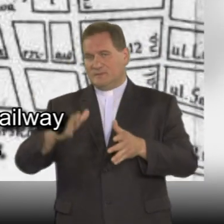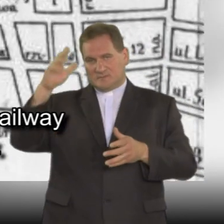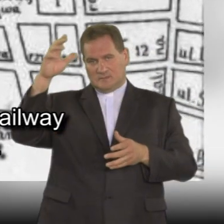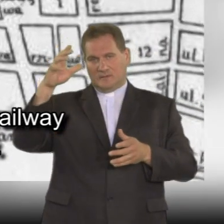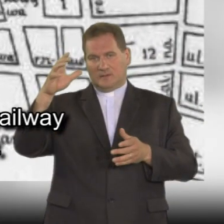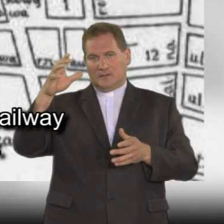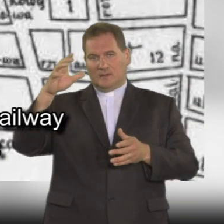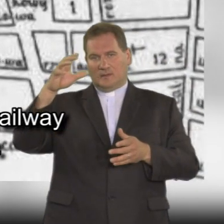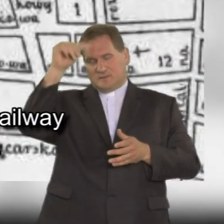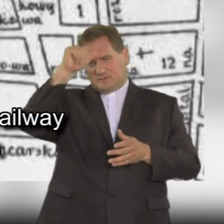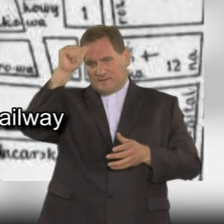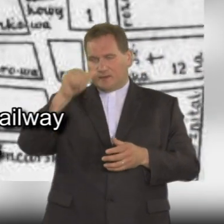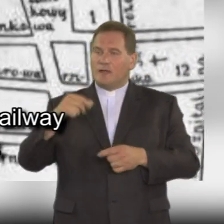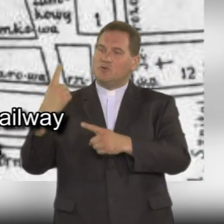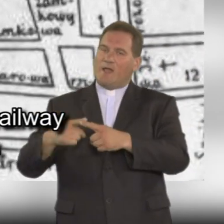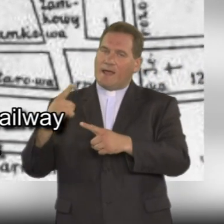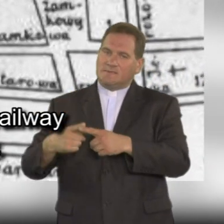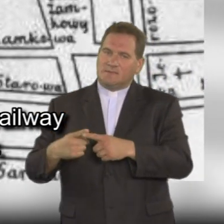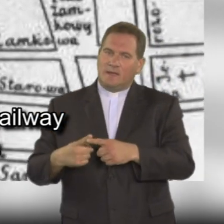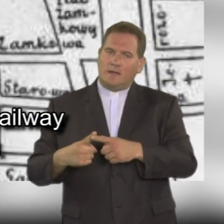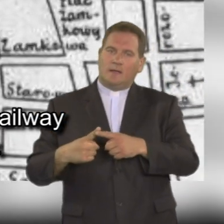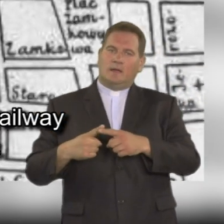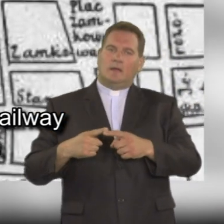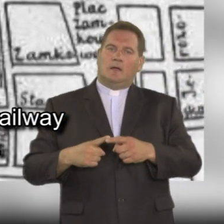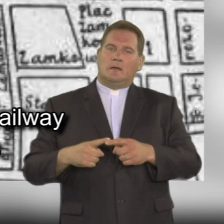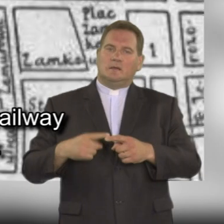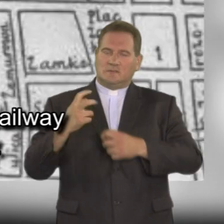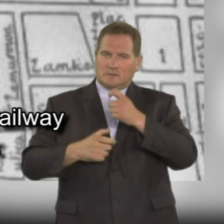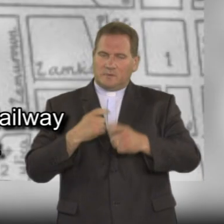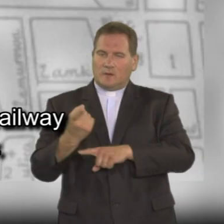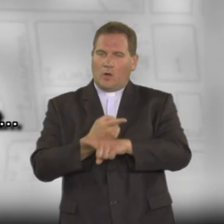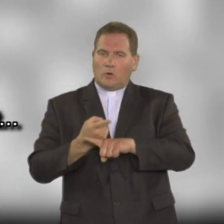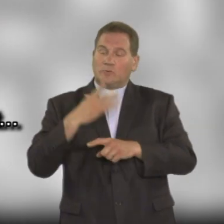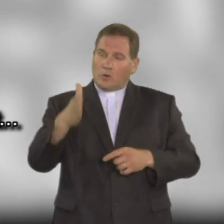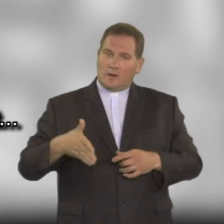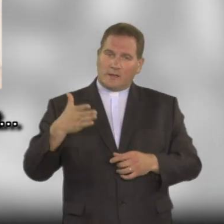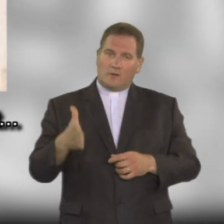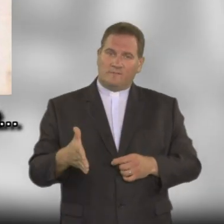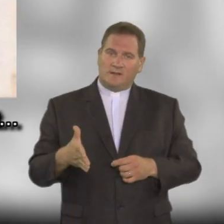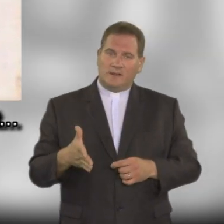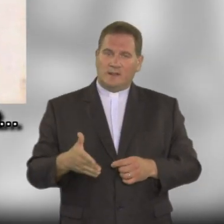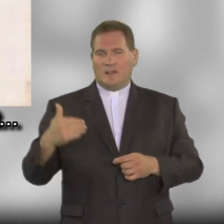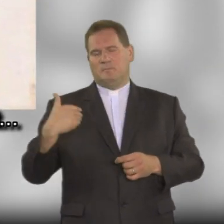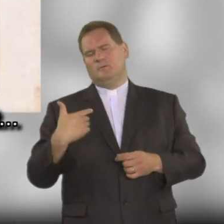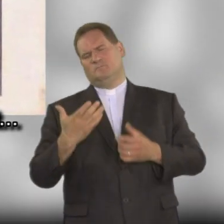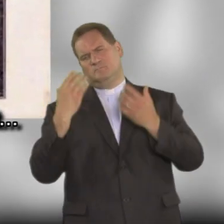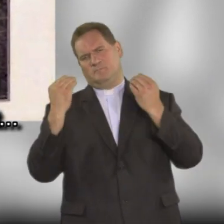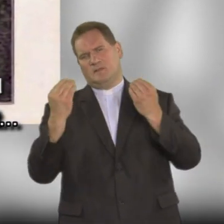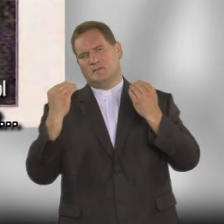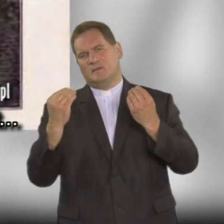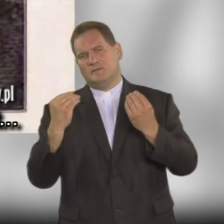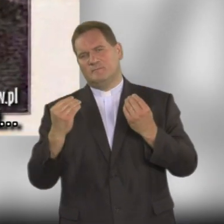Żelazną, pod koniec XIX wieku urządzono ogród kolejowy. Był piękny,